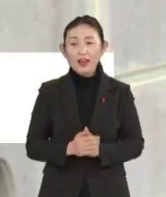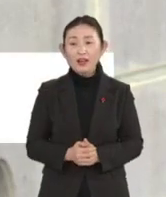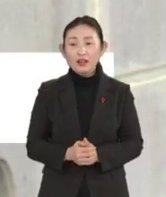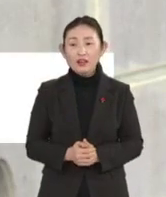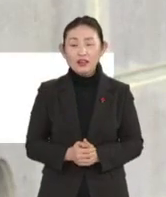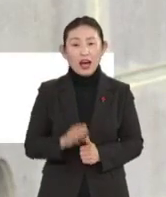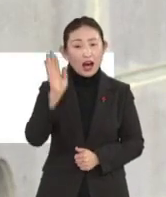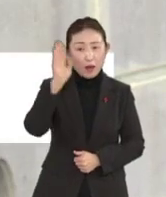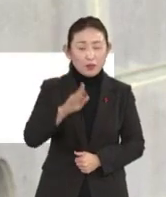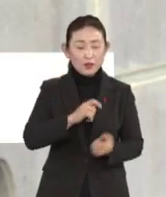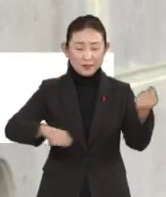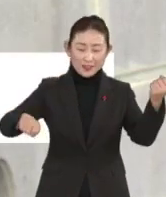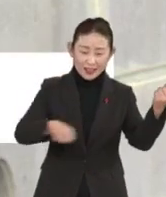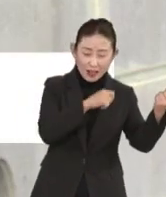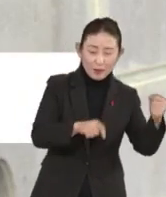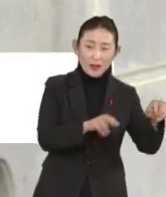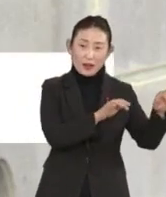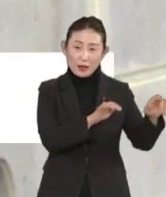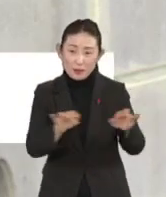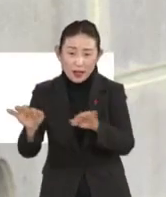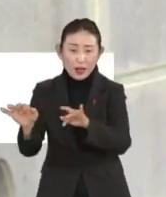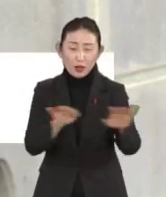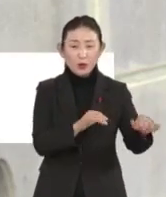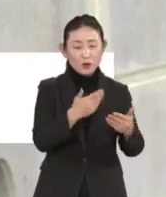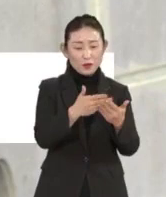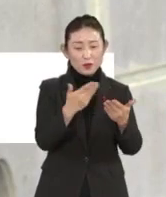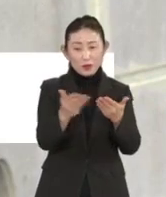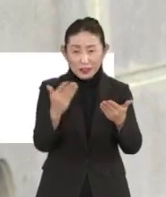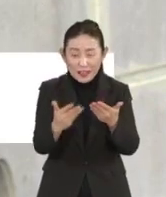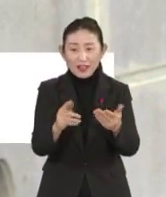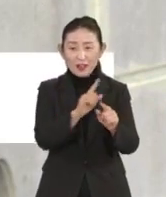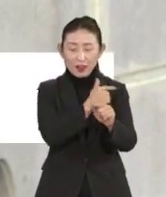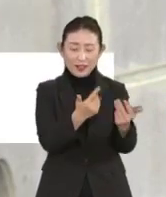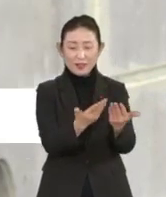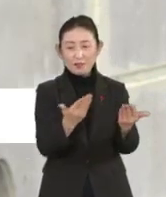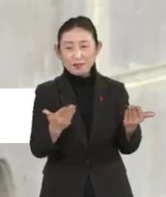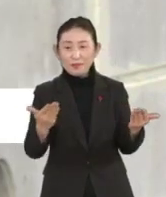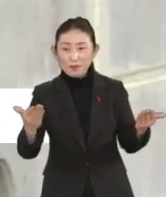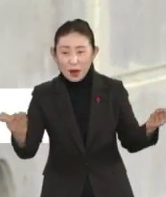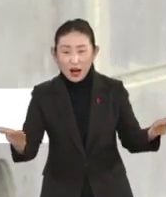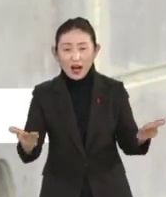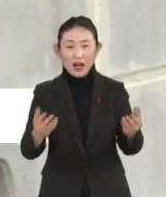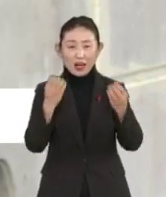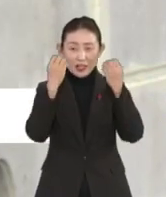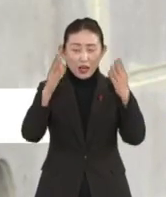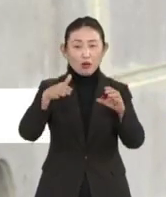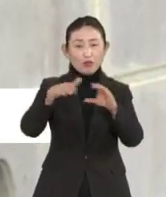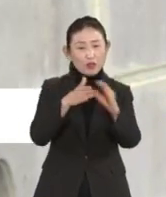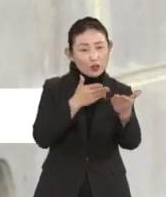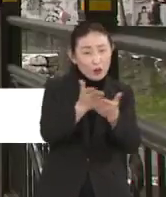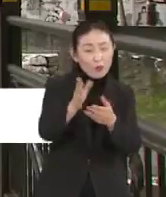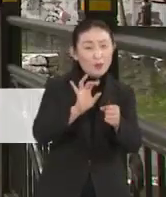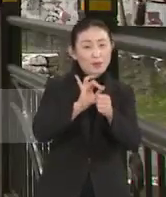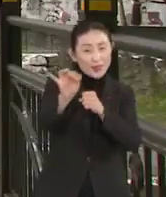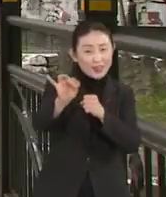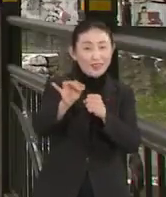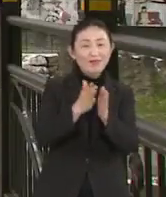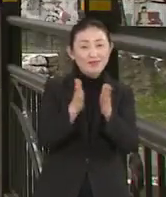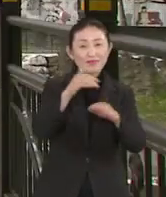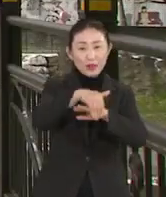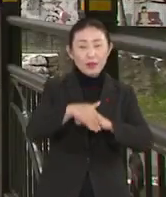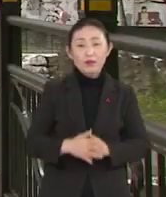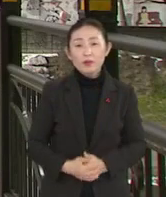클래식 음악과 국내외의 작가분들과 대전 시민분들과 함께 호흡해 가며 새로운 100년을 맞이하고자 합니다 대전